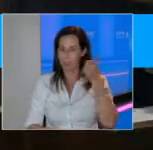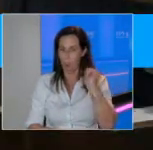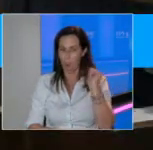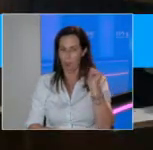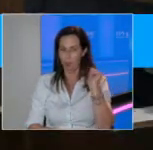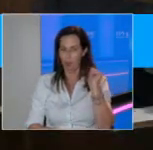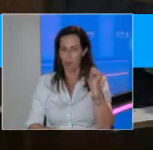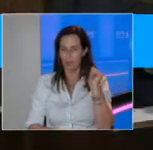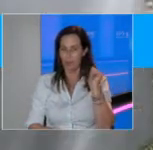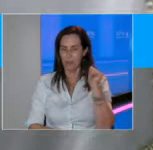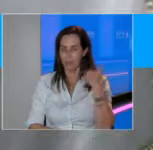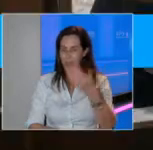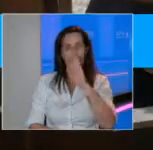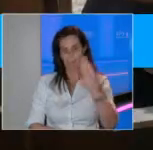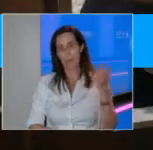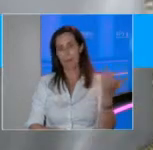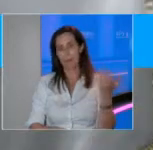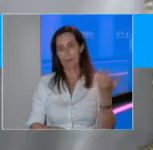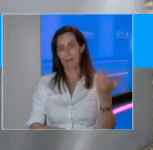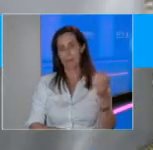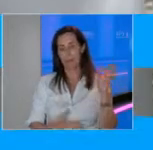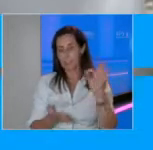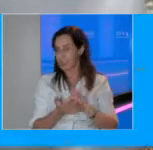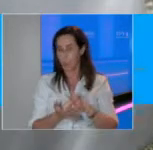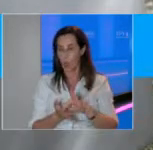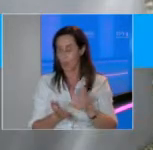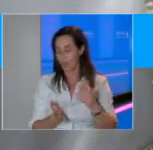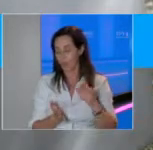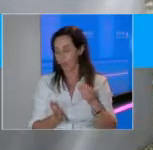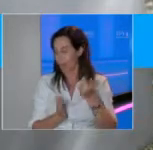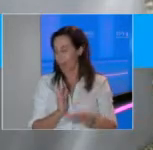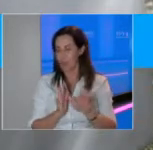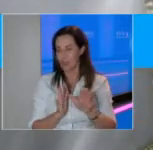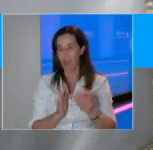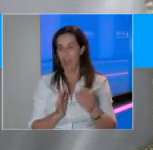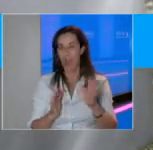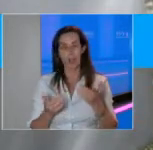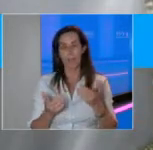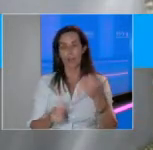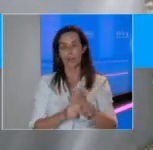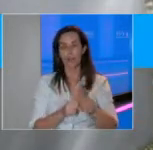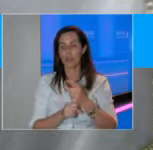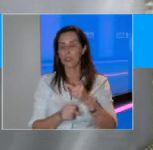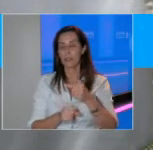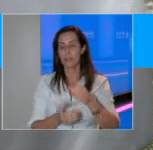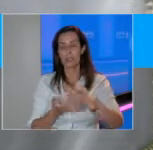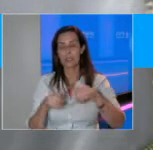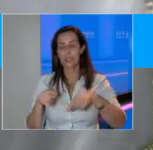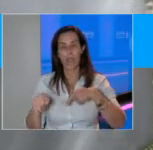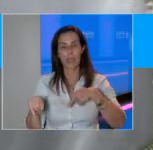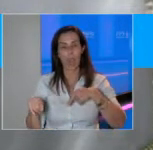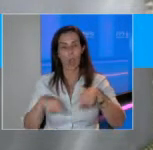נתן לביבי נתניהו ציון מאוד מאוד נמוך על ניהול האירוע שהוא מידר את משרד החוץ ואת משרד